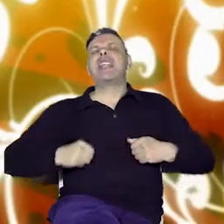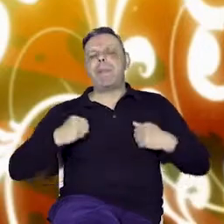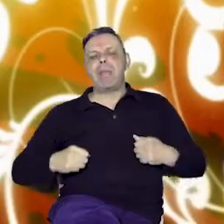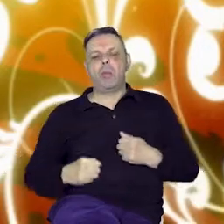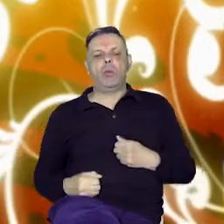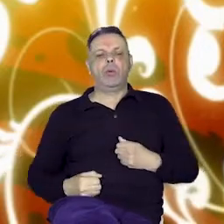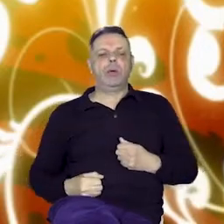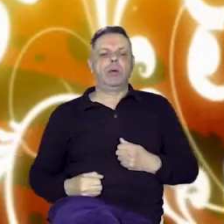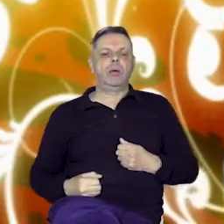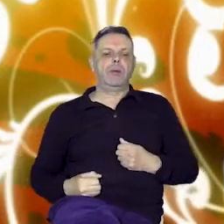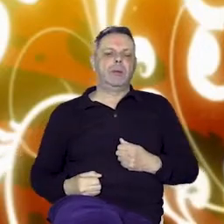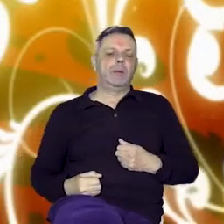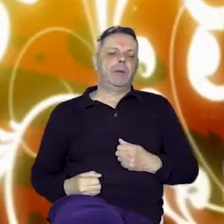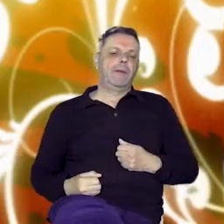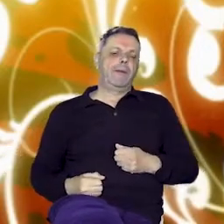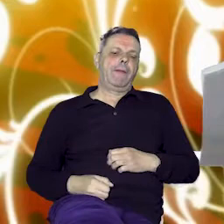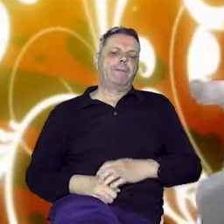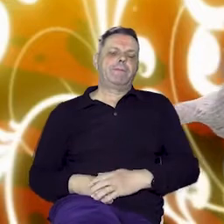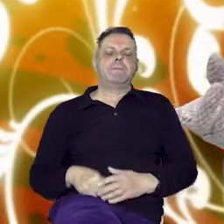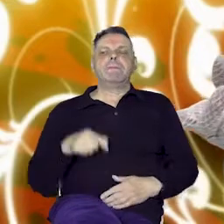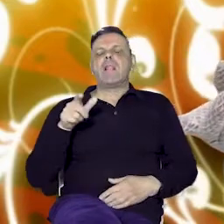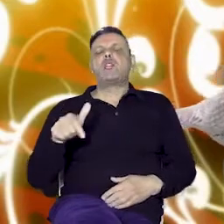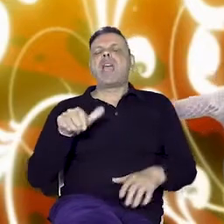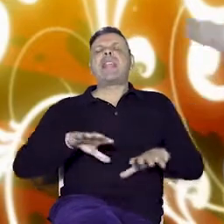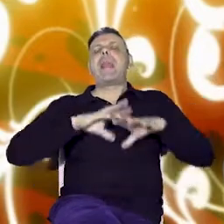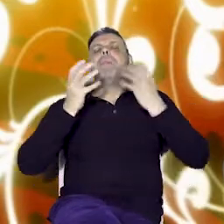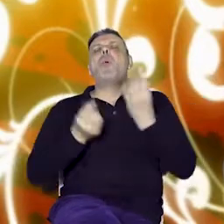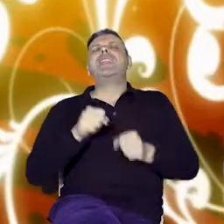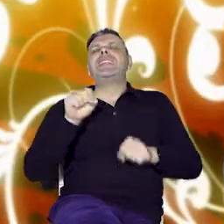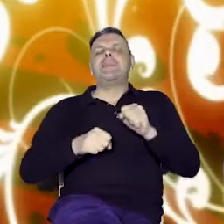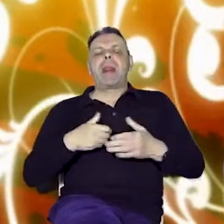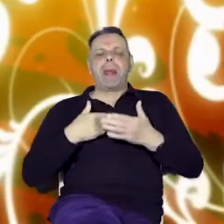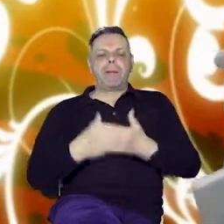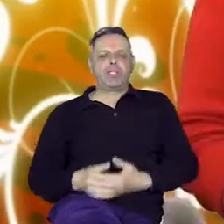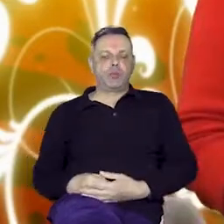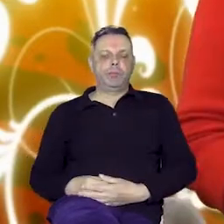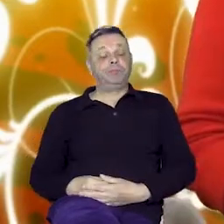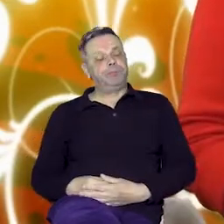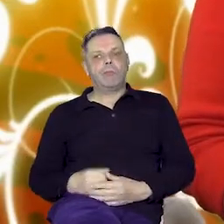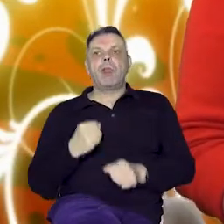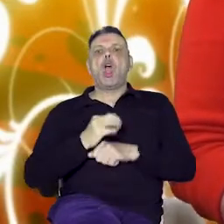je tako zbilja multidisciplinaran pristup. Znate što može biti problem sa guglanjem?